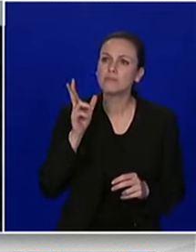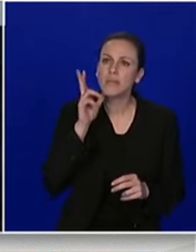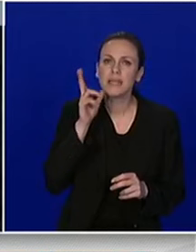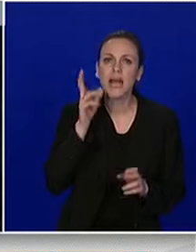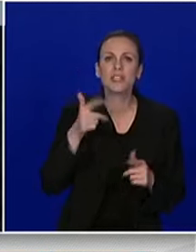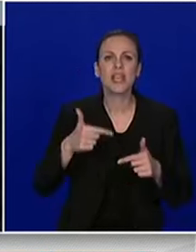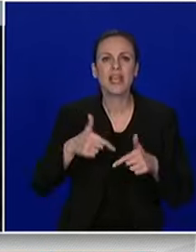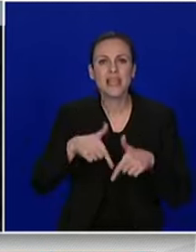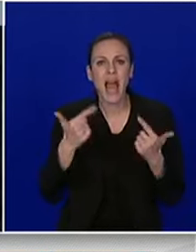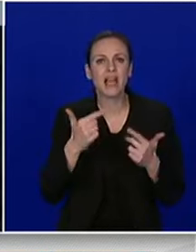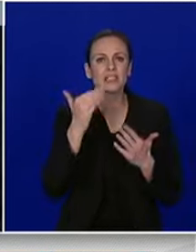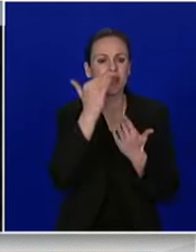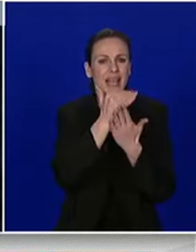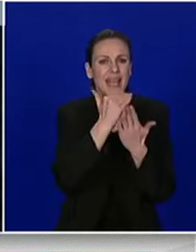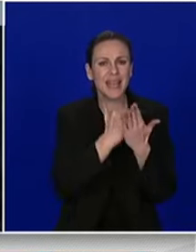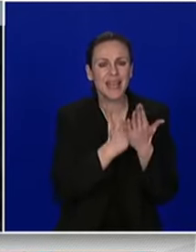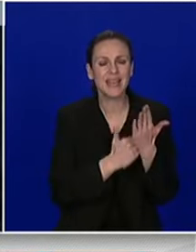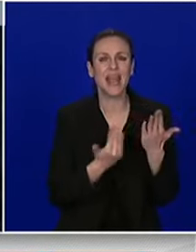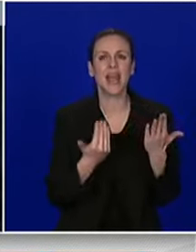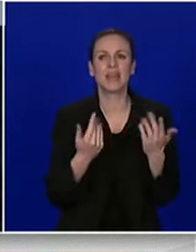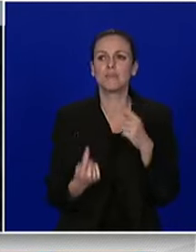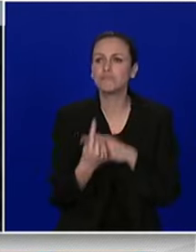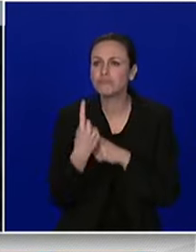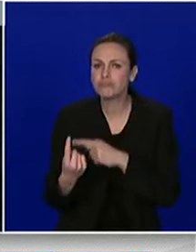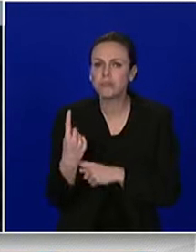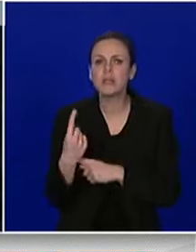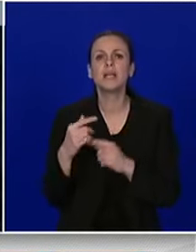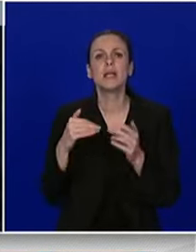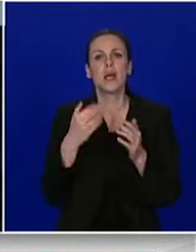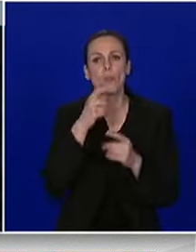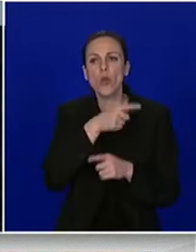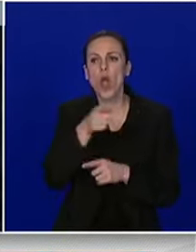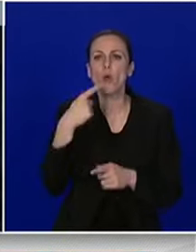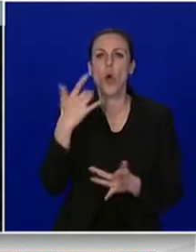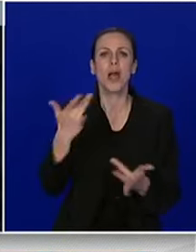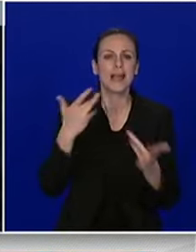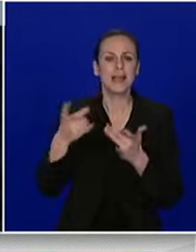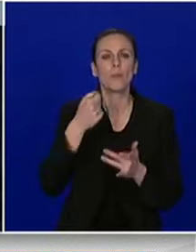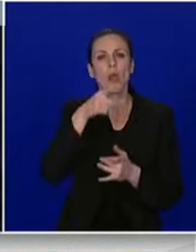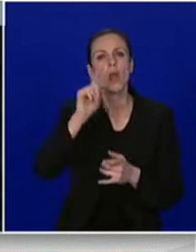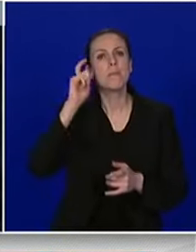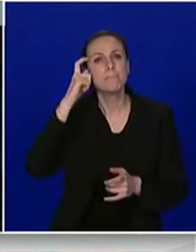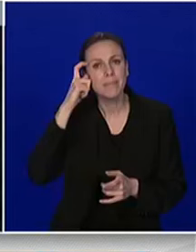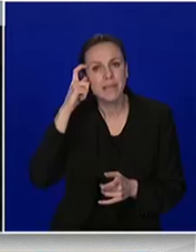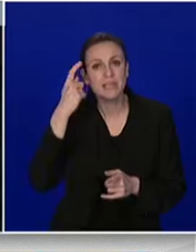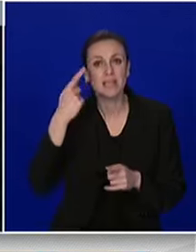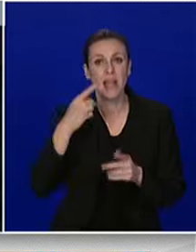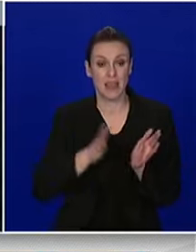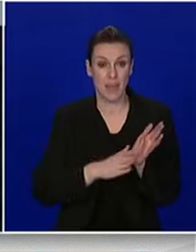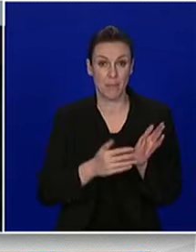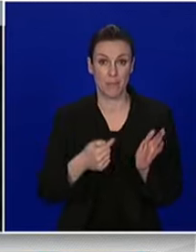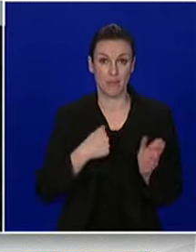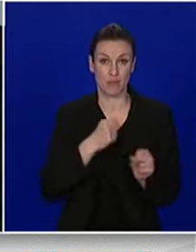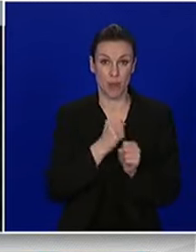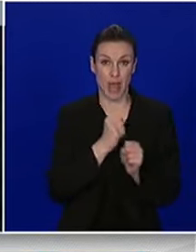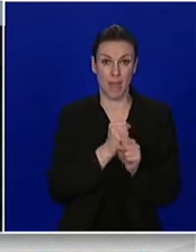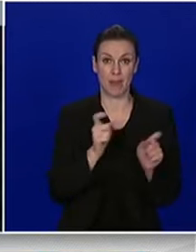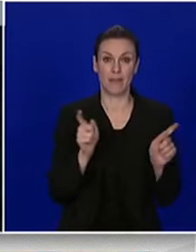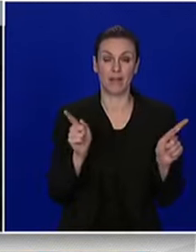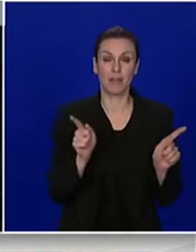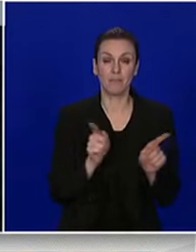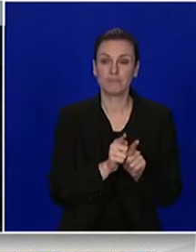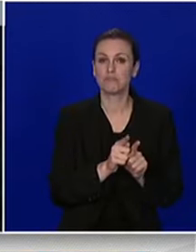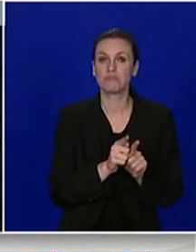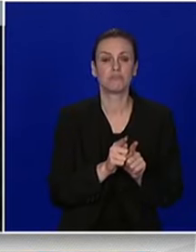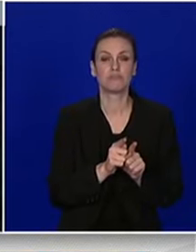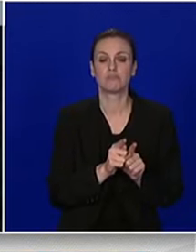kriterije, incidencije i tako dalje, razmisle, jer da smo to uveli onako kako netko